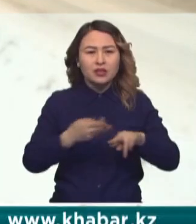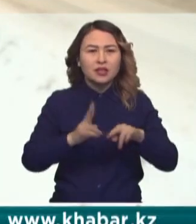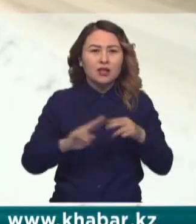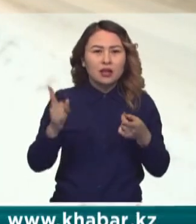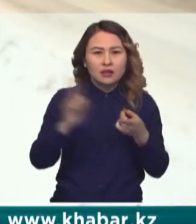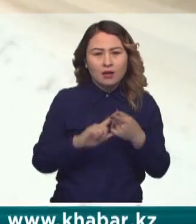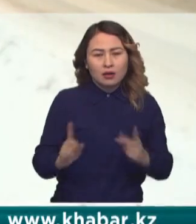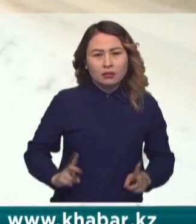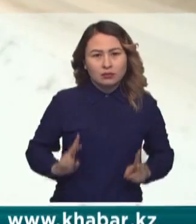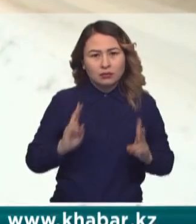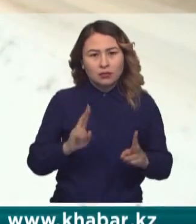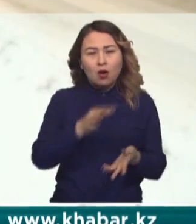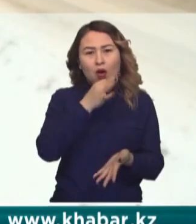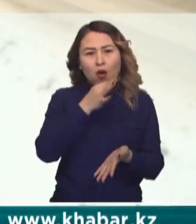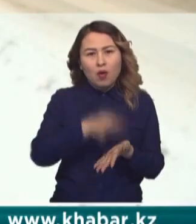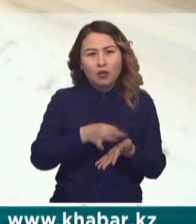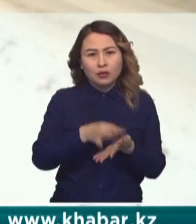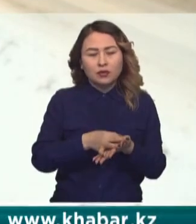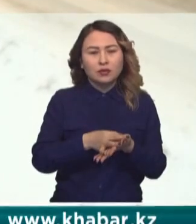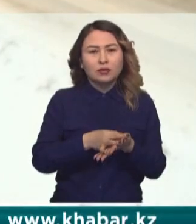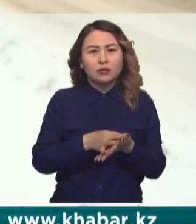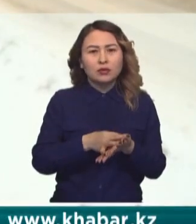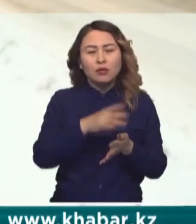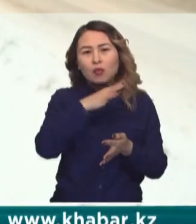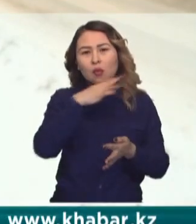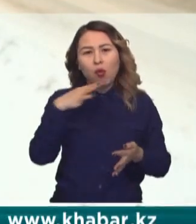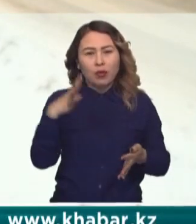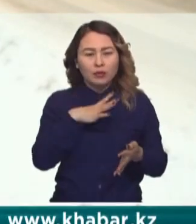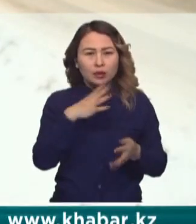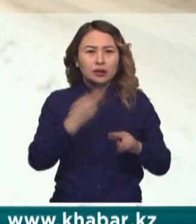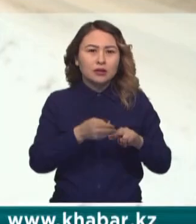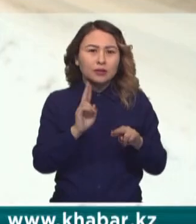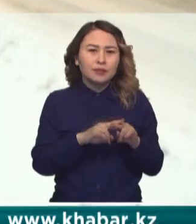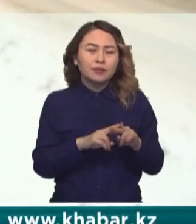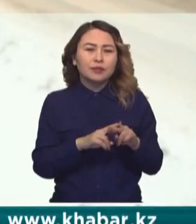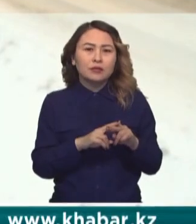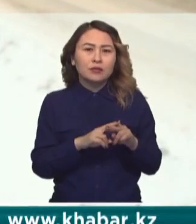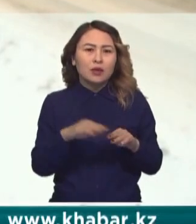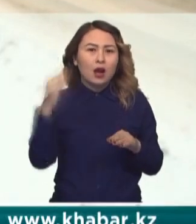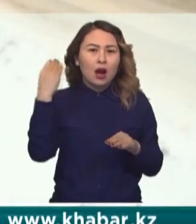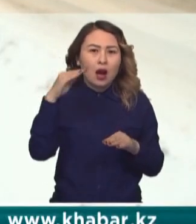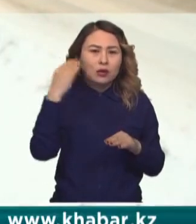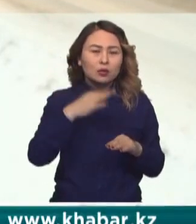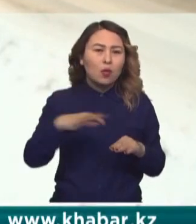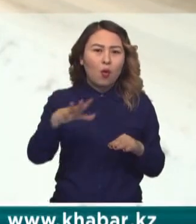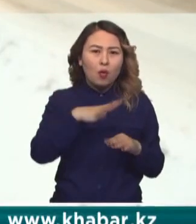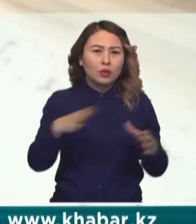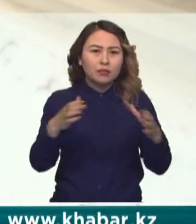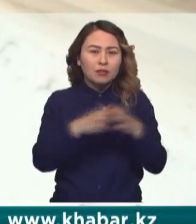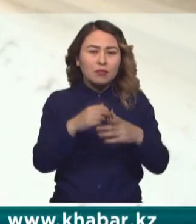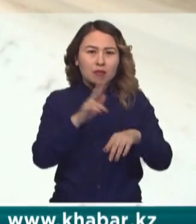кодексімен қылмыстық жауапкершілік көп қарастырылған. Сонымен қатар Ақтөбе облысы полиция